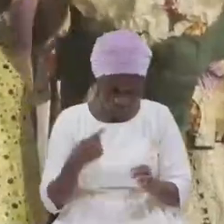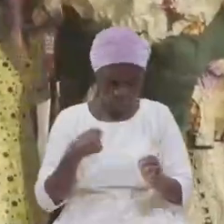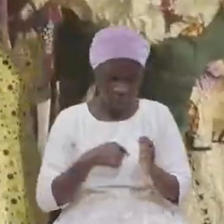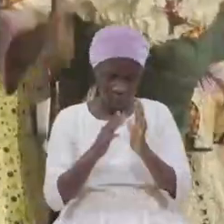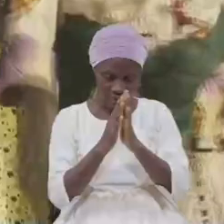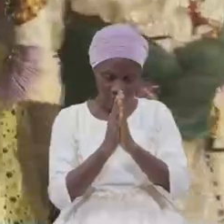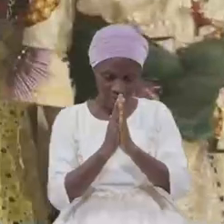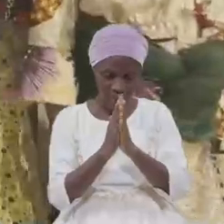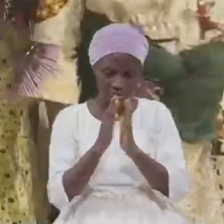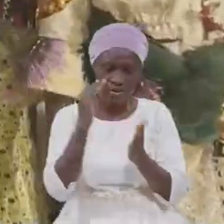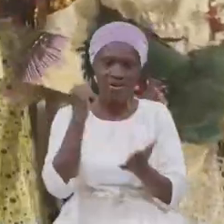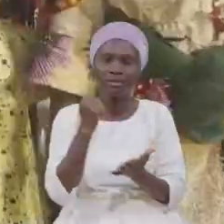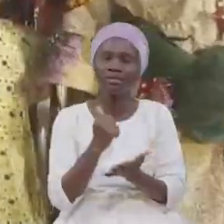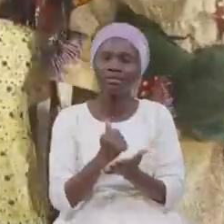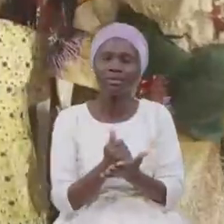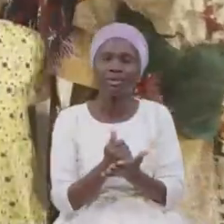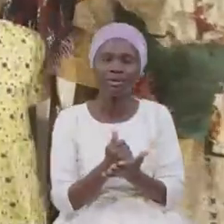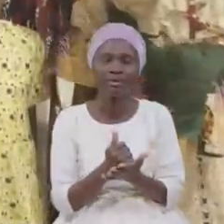prions.